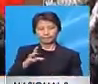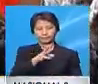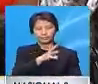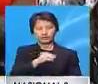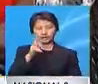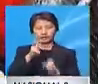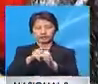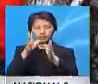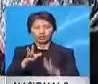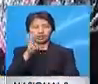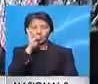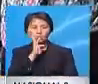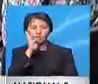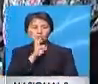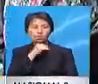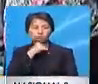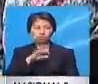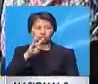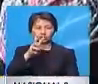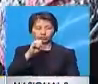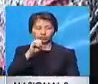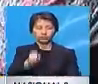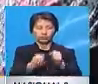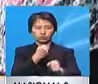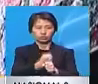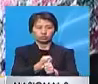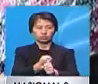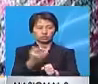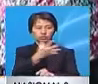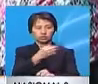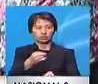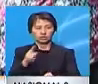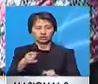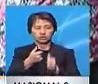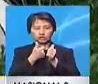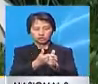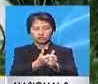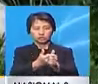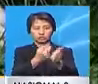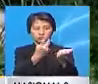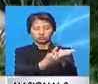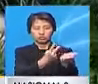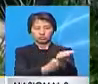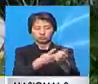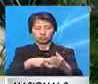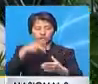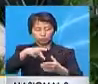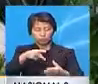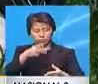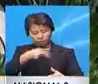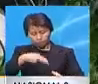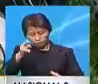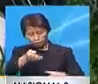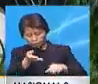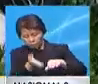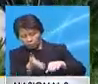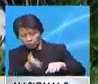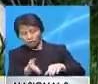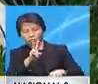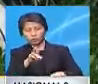dan peserta wanita berusia 60 tahun, Kamariah Karim, yang mengikuti program sembelihan halal Toyiban